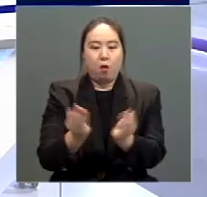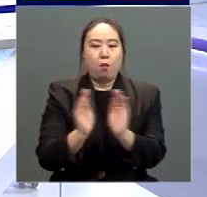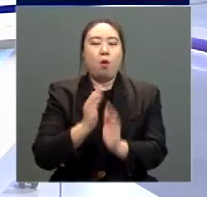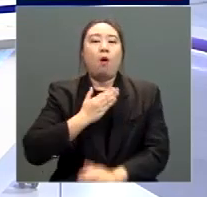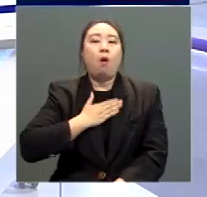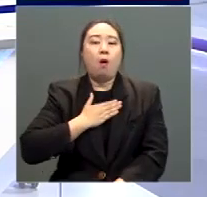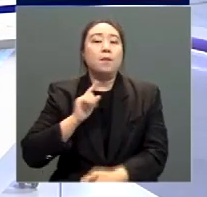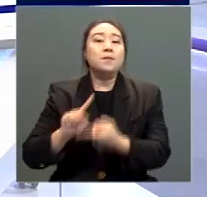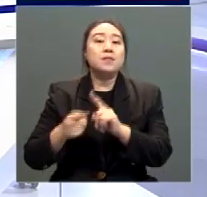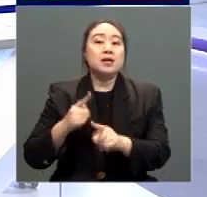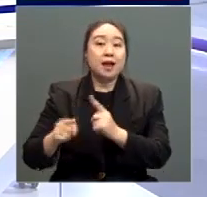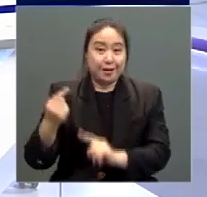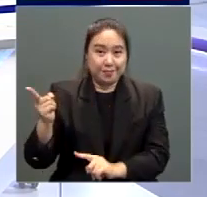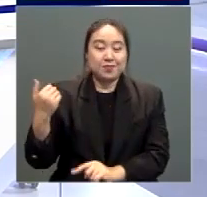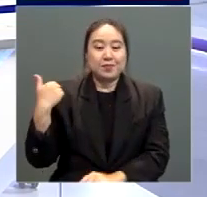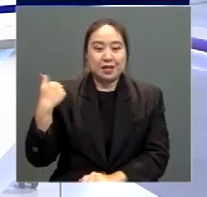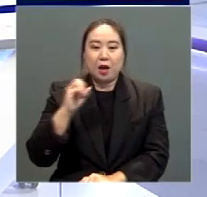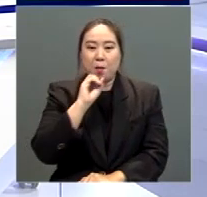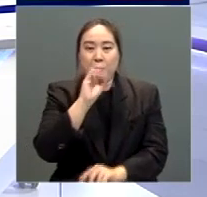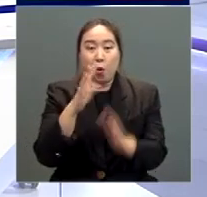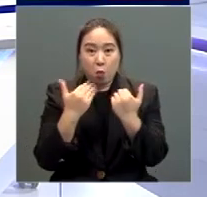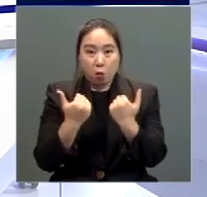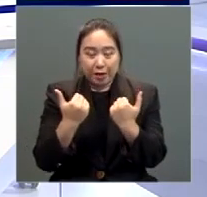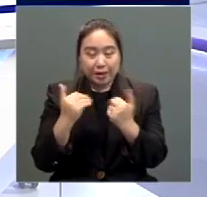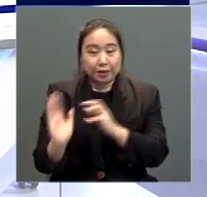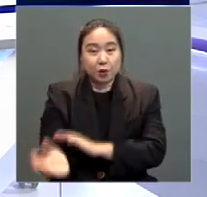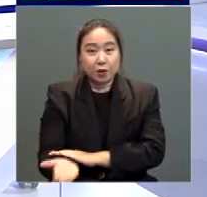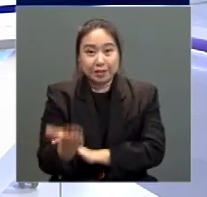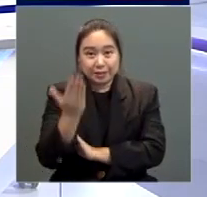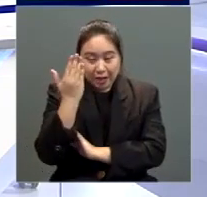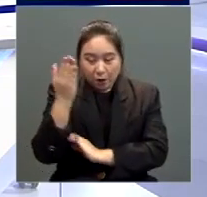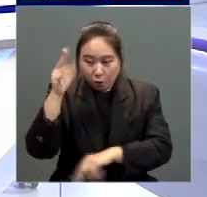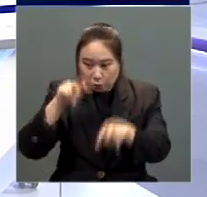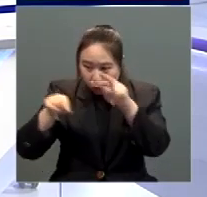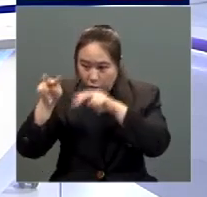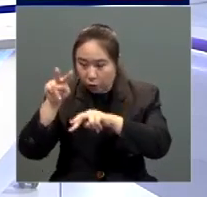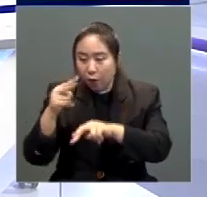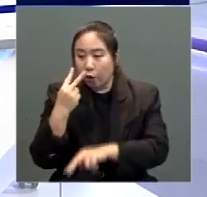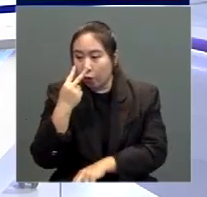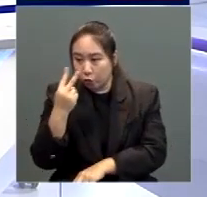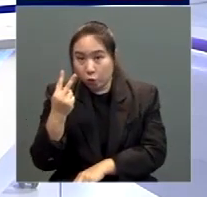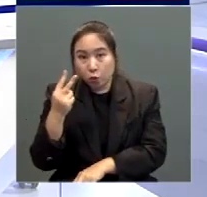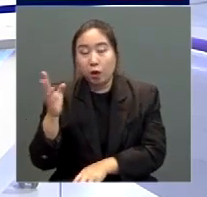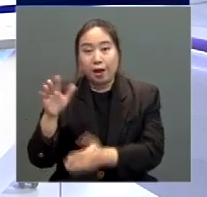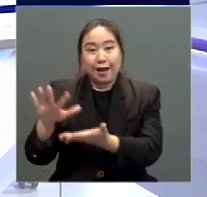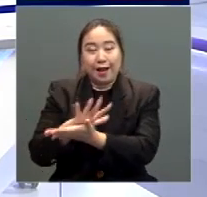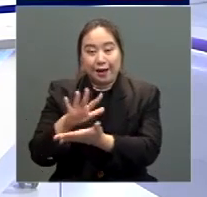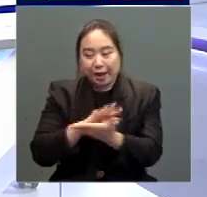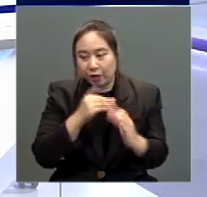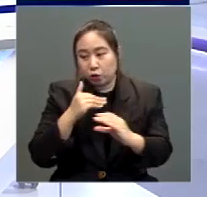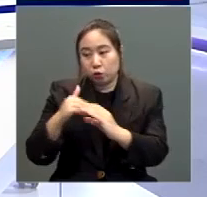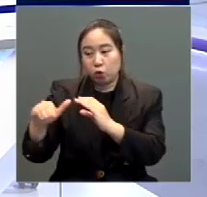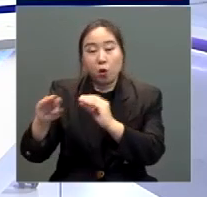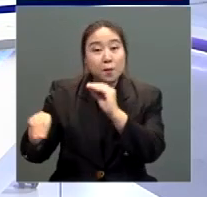พื่อนที่รู้จักกันบางคนก็บอกว่าณวันนี้เข้าไปตรวจสอบเมื่อช่วงเช้ายังเป็นช่วงของการตรวจสอบเอกสารที่ส่งเพิ่มเ